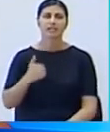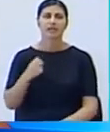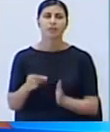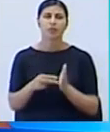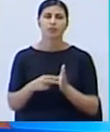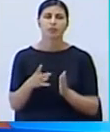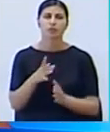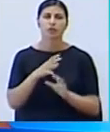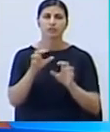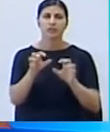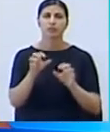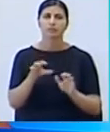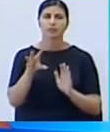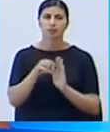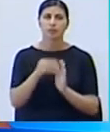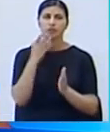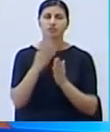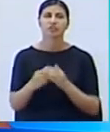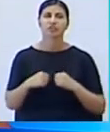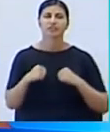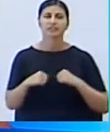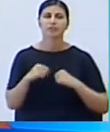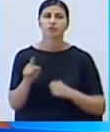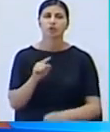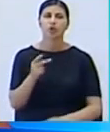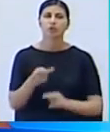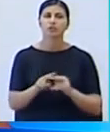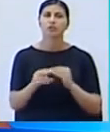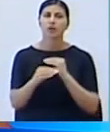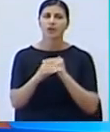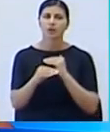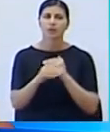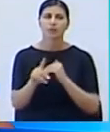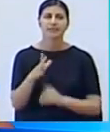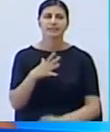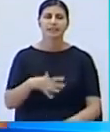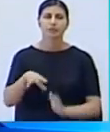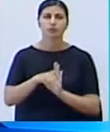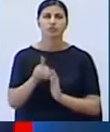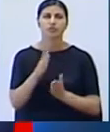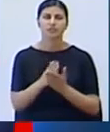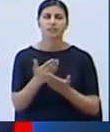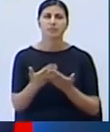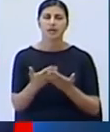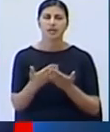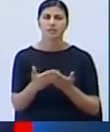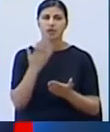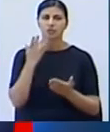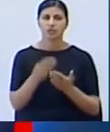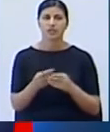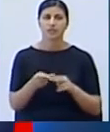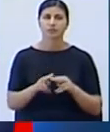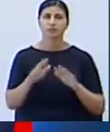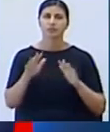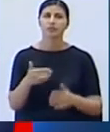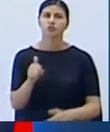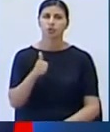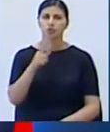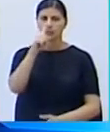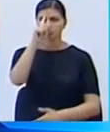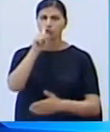აისახოს კანონმდებლობაში. ჩვენ შევეცდებით რომ ის ტოლერანტობა რაც საქართველოსია, ის იგივე თუნდაც ჩვენ ამ შემთხვევაში როგორც